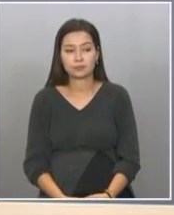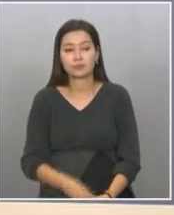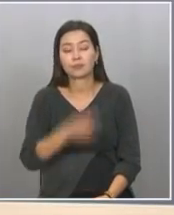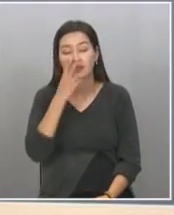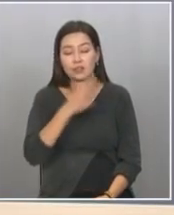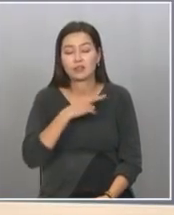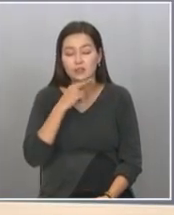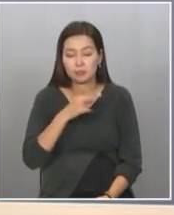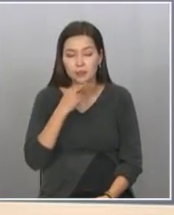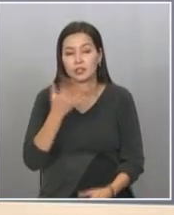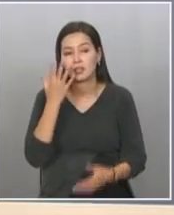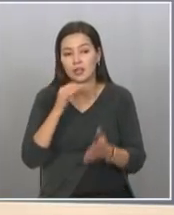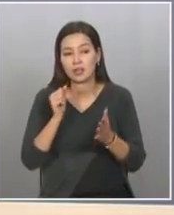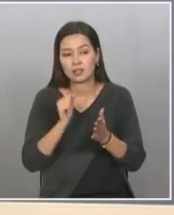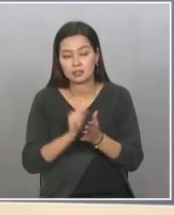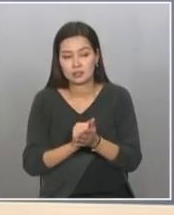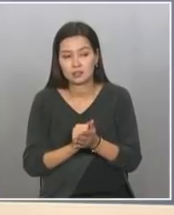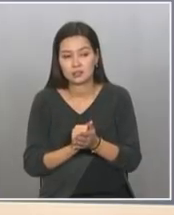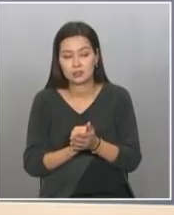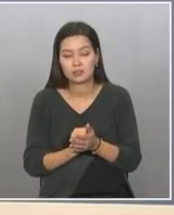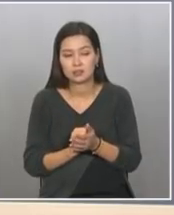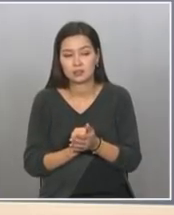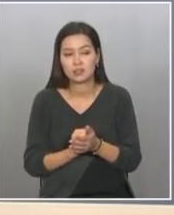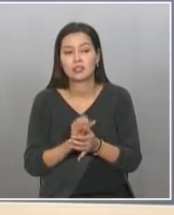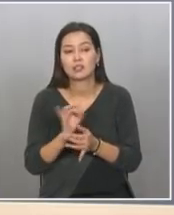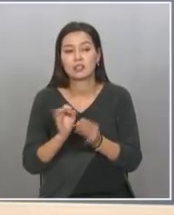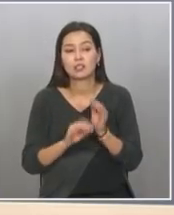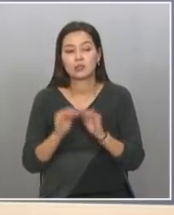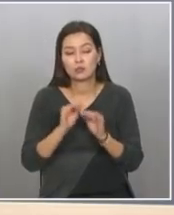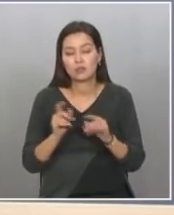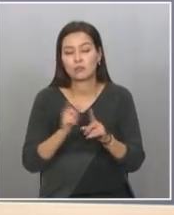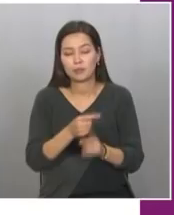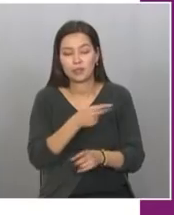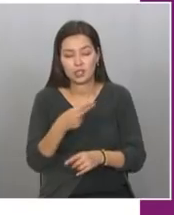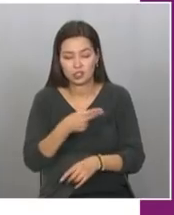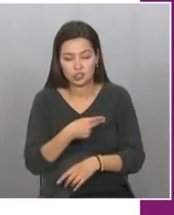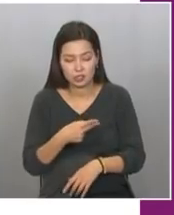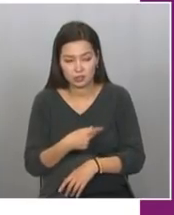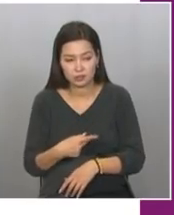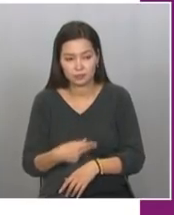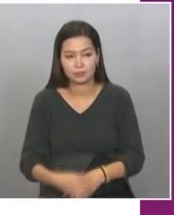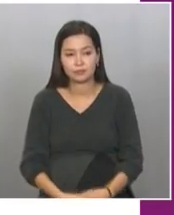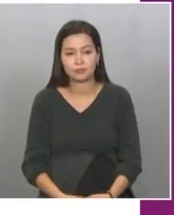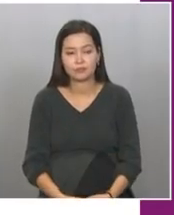Посмотрите внимательно на картинку и составьте предложение.